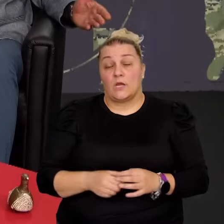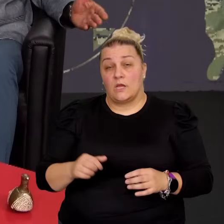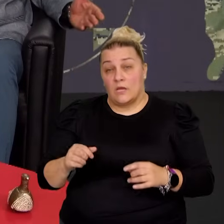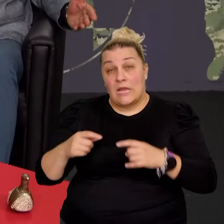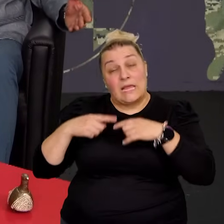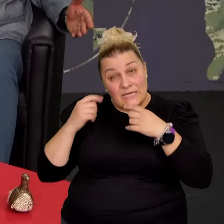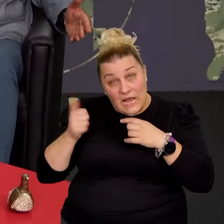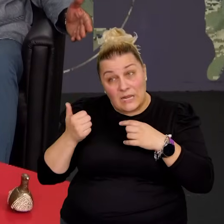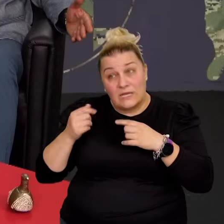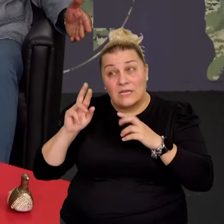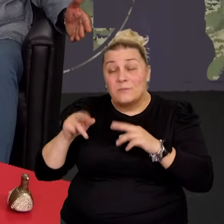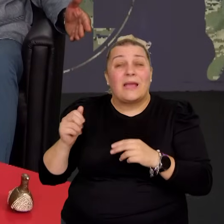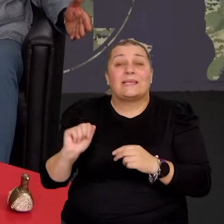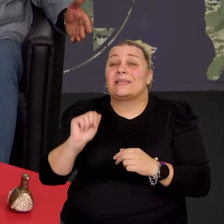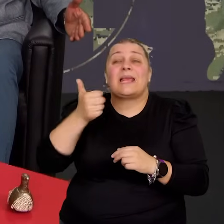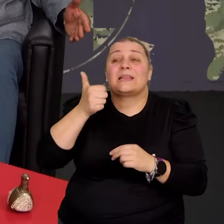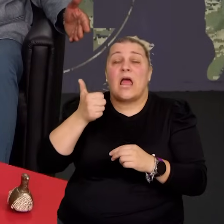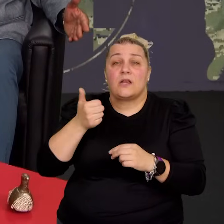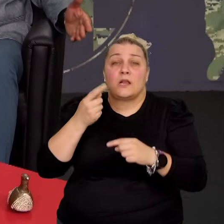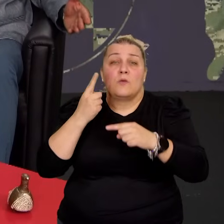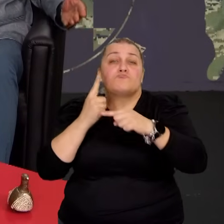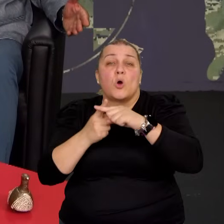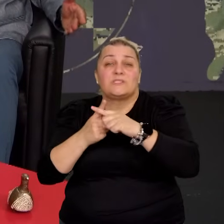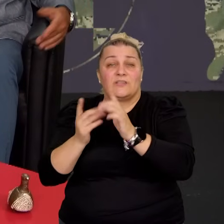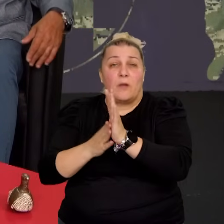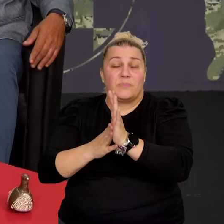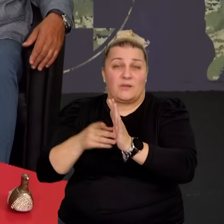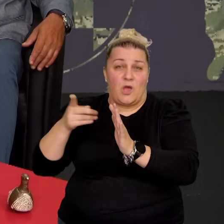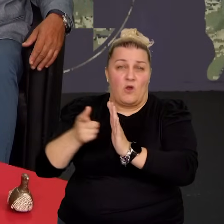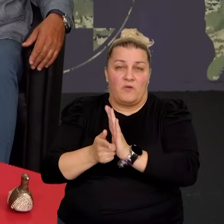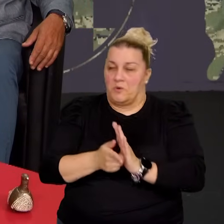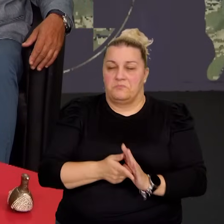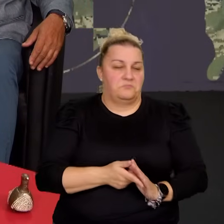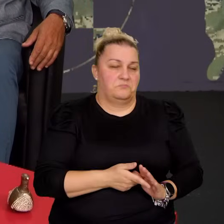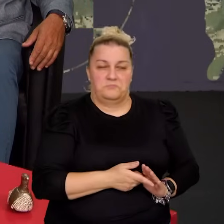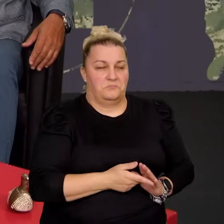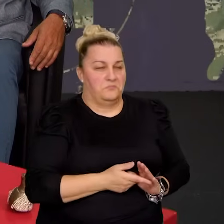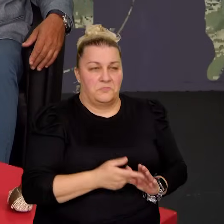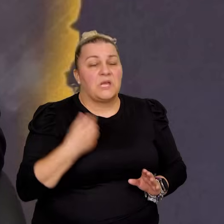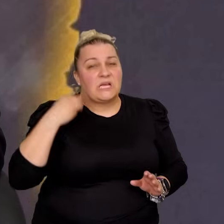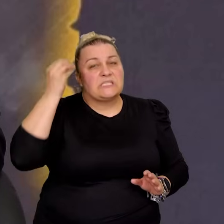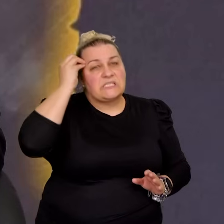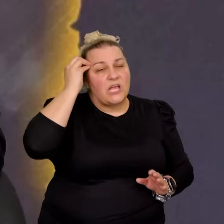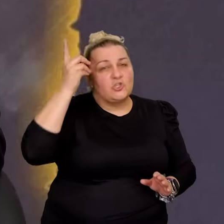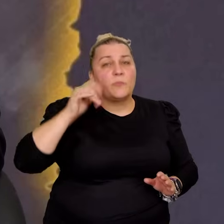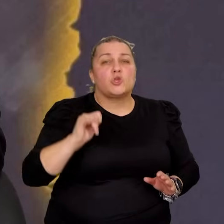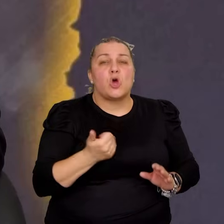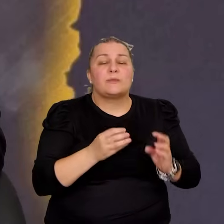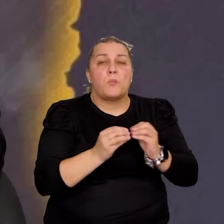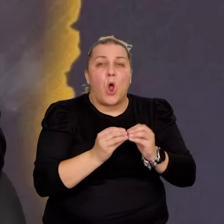svijeta, imali jedan normalan primjer u ovih 9 mjeseci, jeste ga zapamtili? Ne, sjećam se detalja kad je Josip